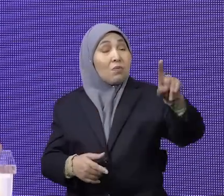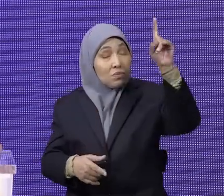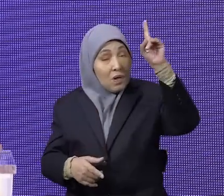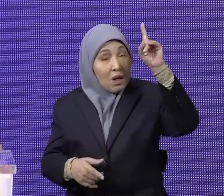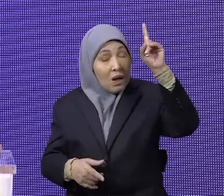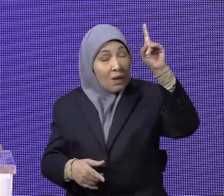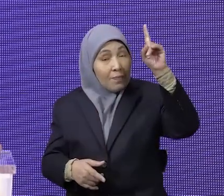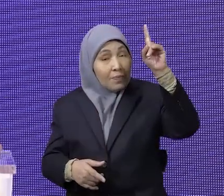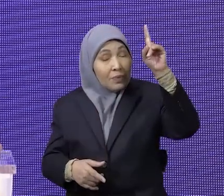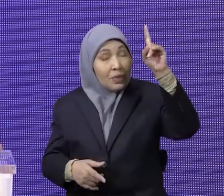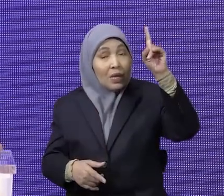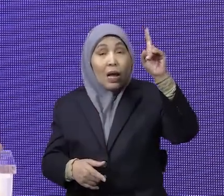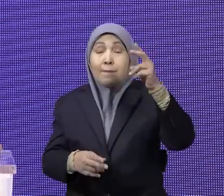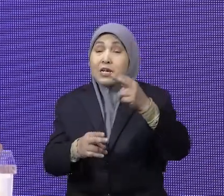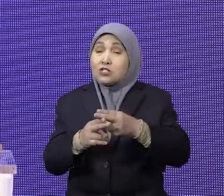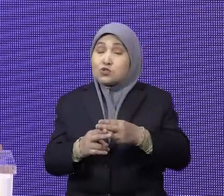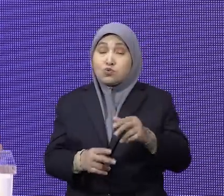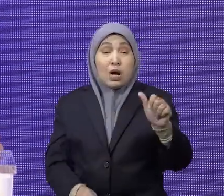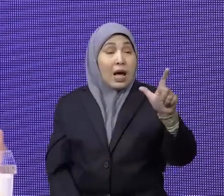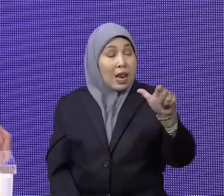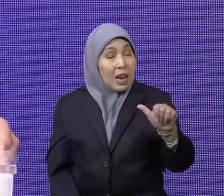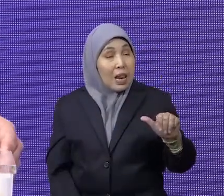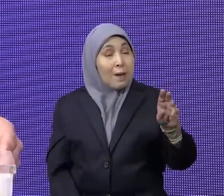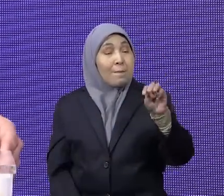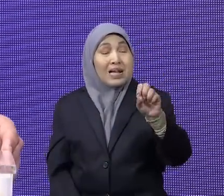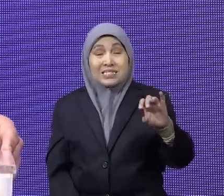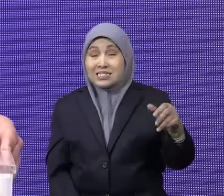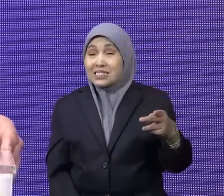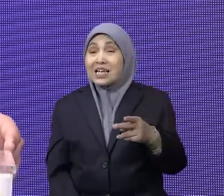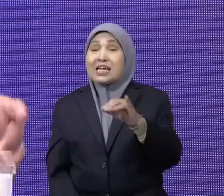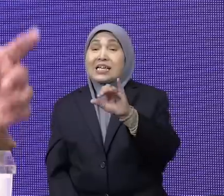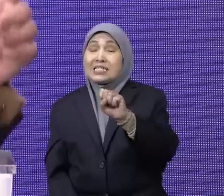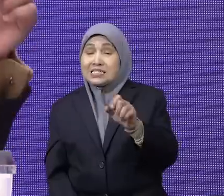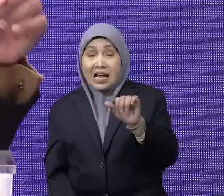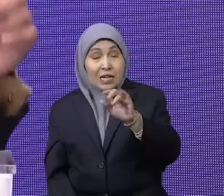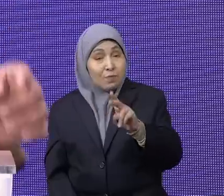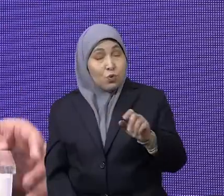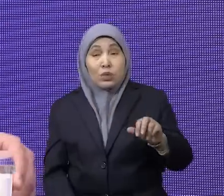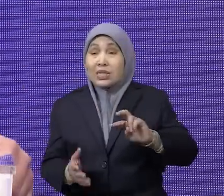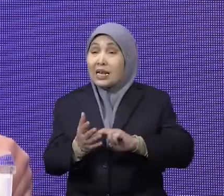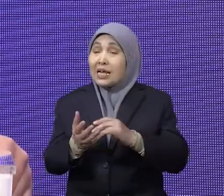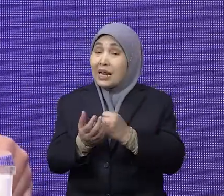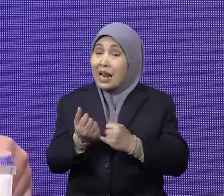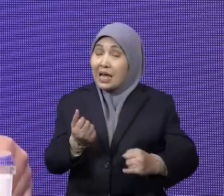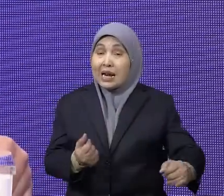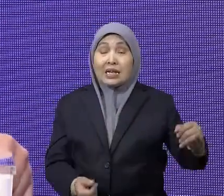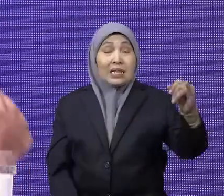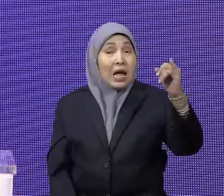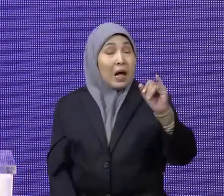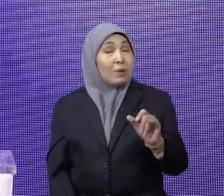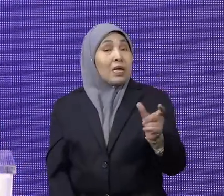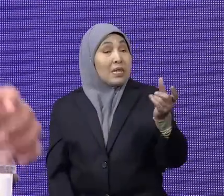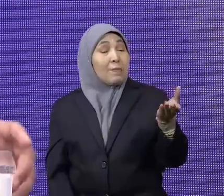Allah Subhanahu Wa Taala yang namanya itu Al-Masih Isa bin Maryam. Tanda kelahiran Nabi Isa alaihi